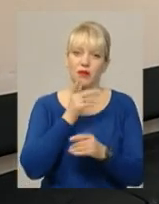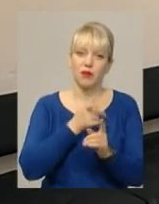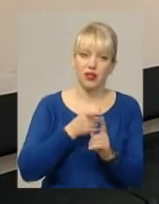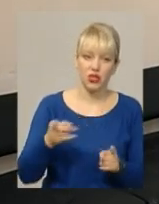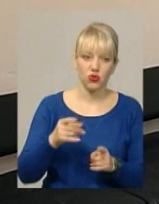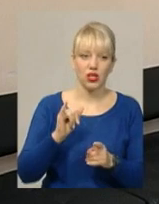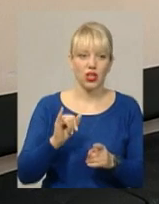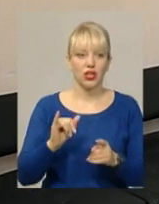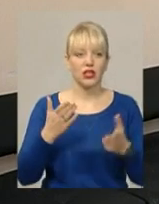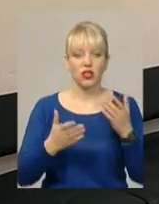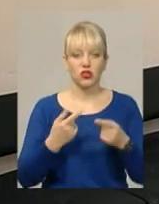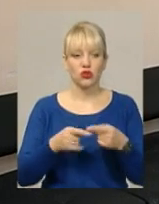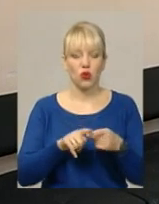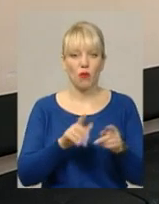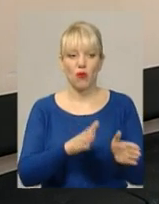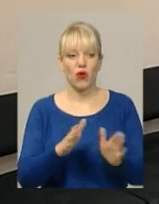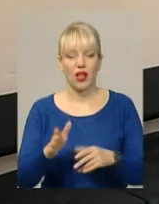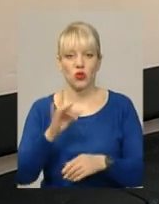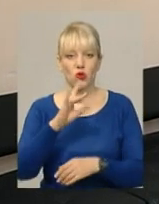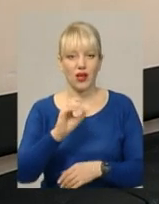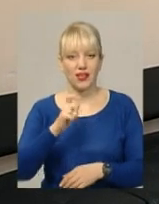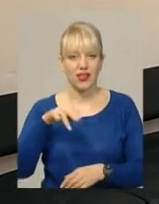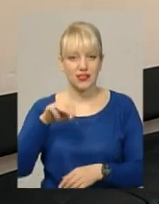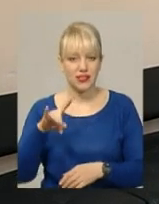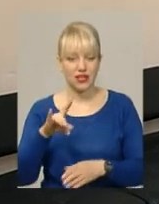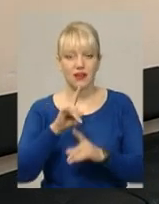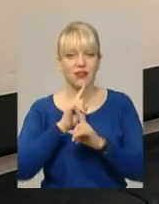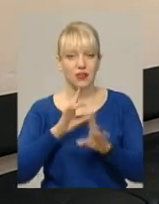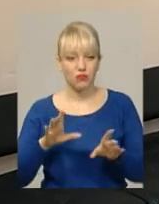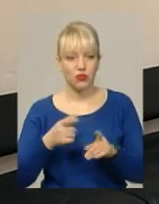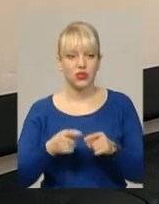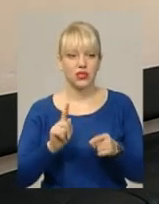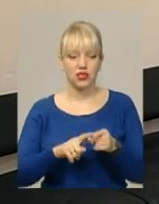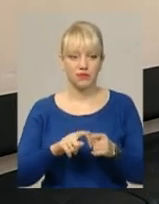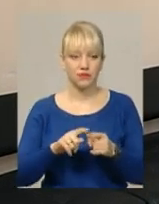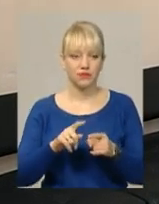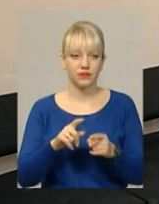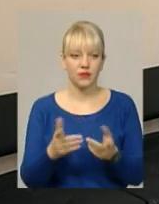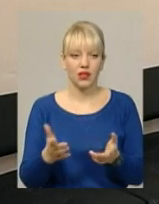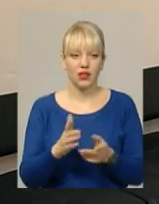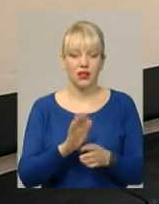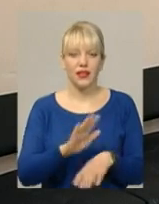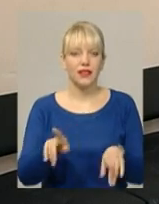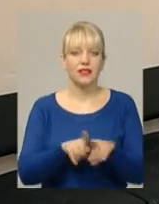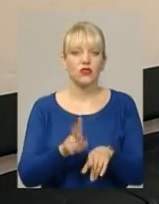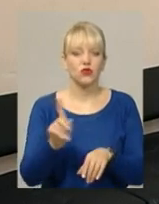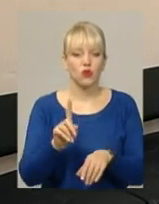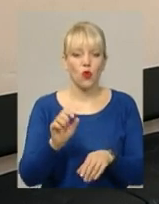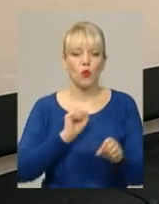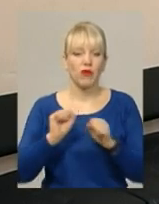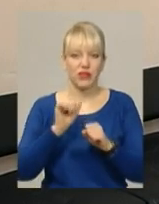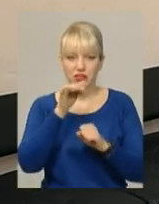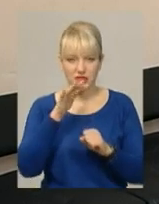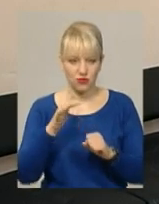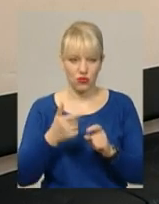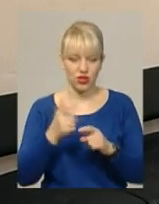Тому, якщо не буде цього порядку, реєстрі відображено, то з ним і не те, що управління ми не можемо розібратися,